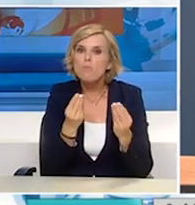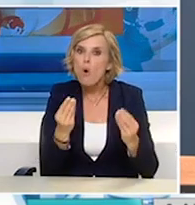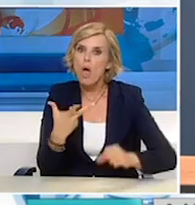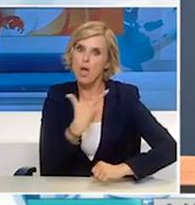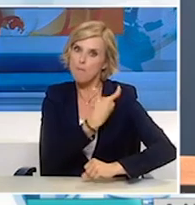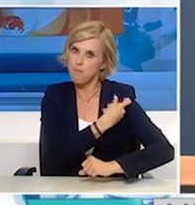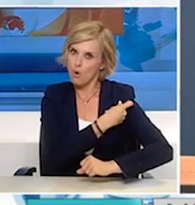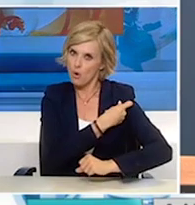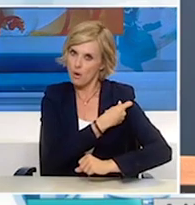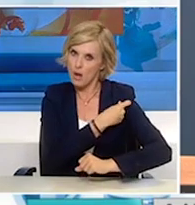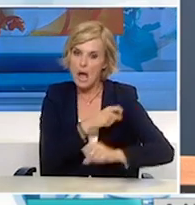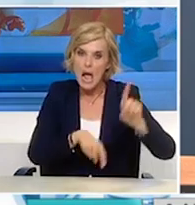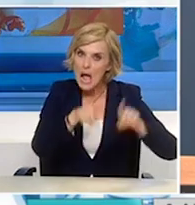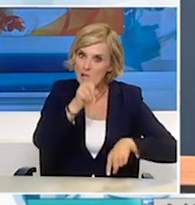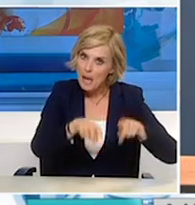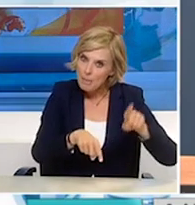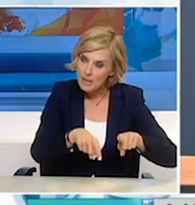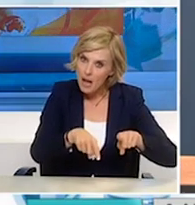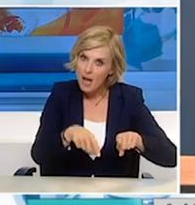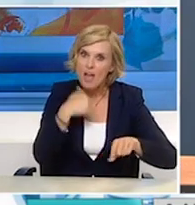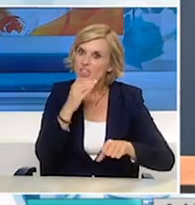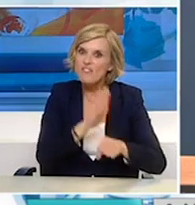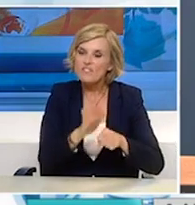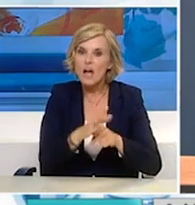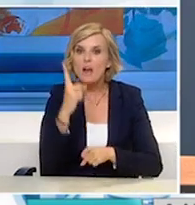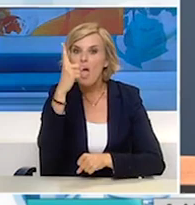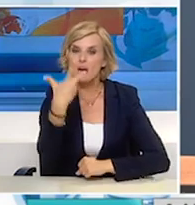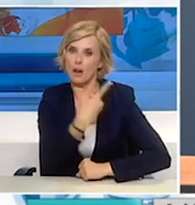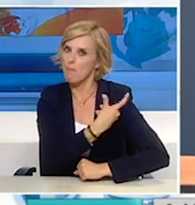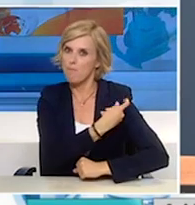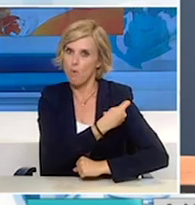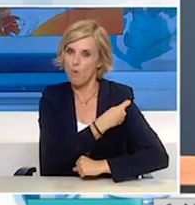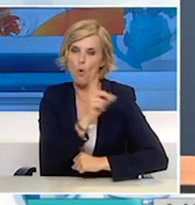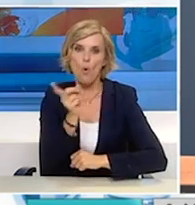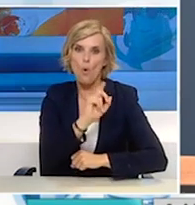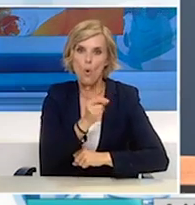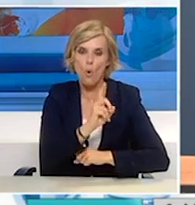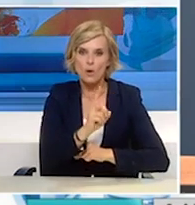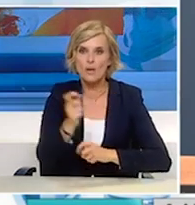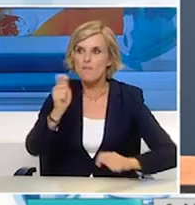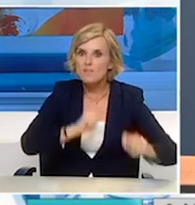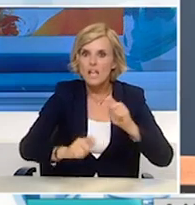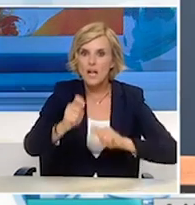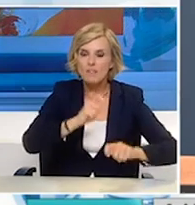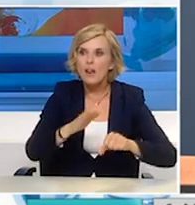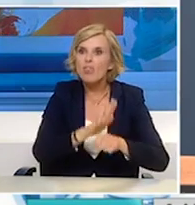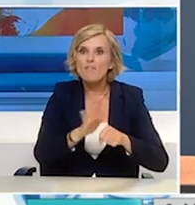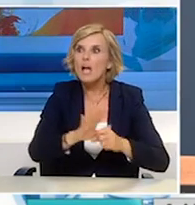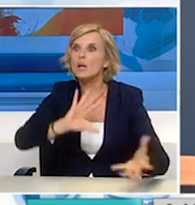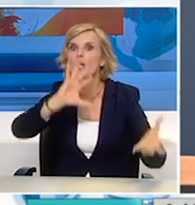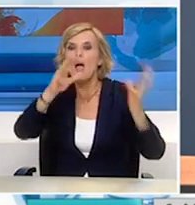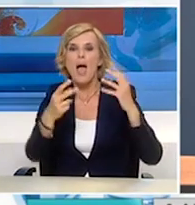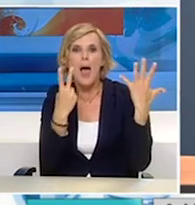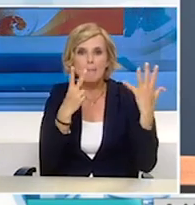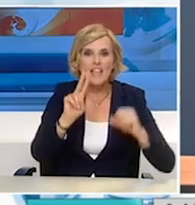δουλεύουν όλα ή αν δουλεύουν κάποια από αυτά. Δεν θα φτάσει ένα. Γιατί δεν θα φτάσει ένα? Γιατί η παραγωγή του σε παγκόσμιο επίπεδο δεν θα επαρκέσει για τα